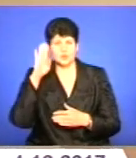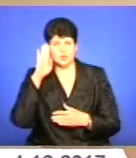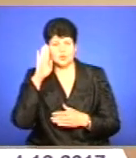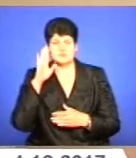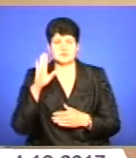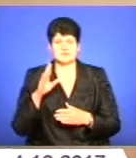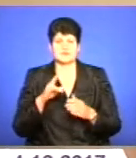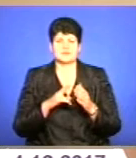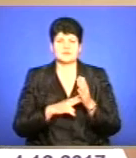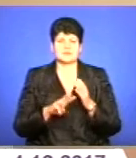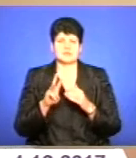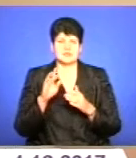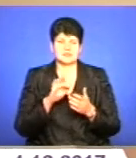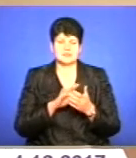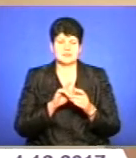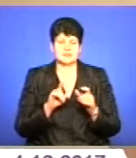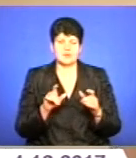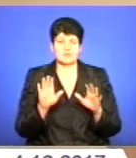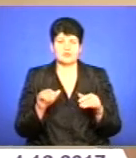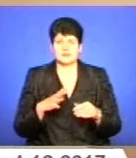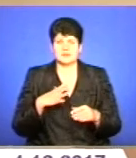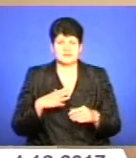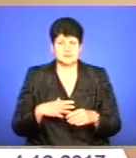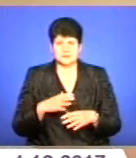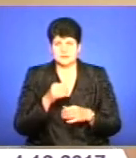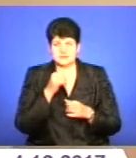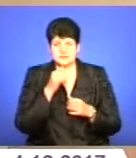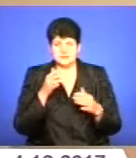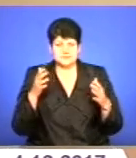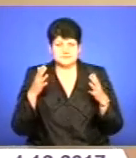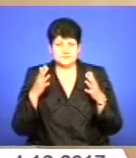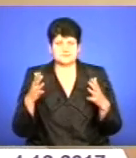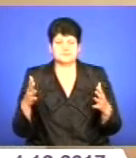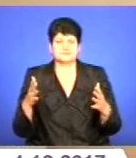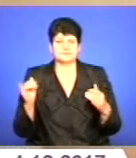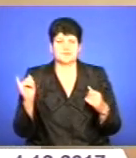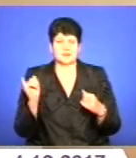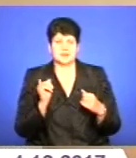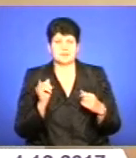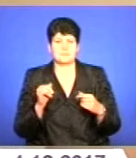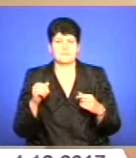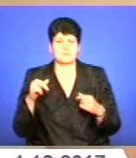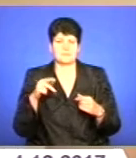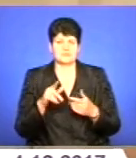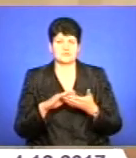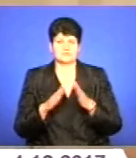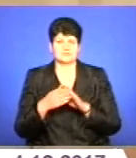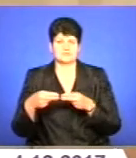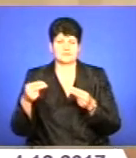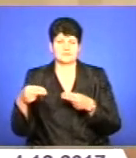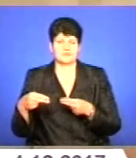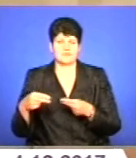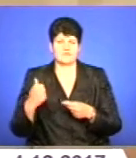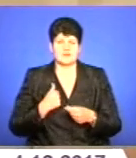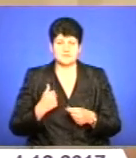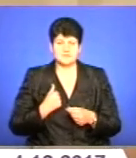власне, 73-го центру. Але потім не втримався і пішов до них на контракт. Своїм